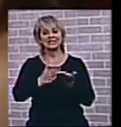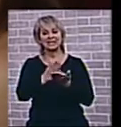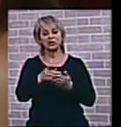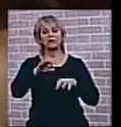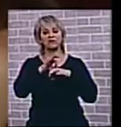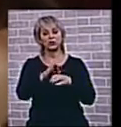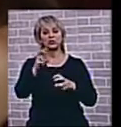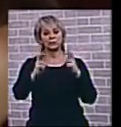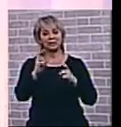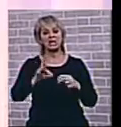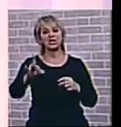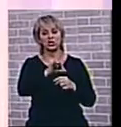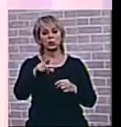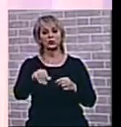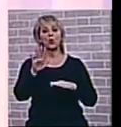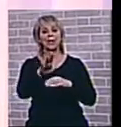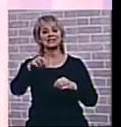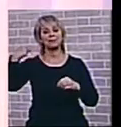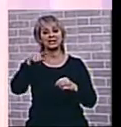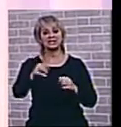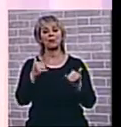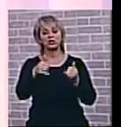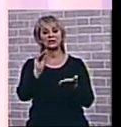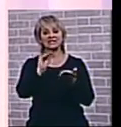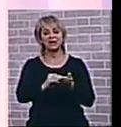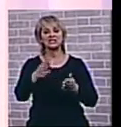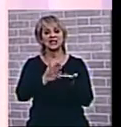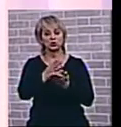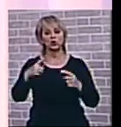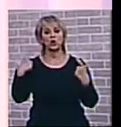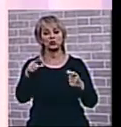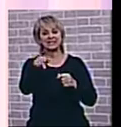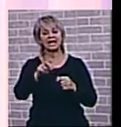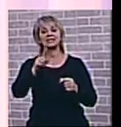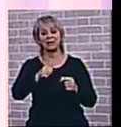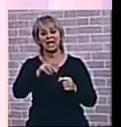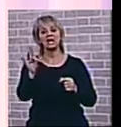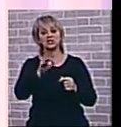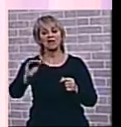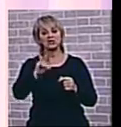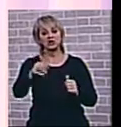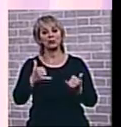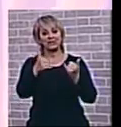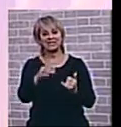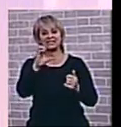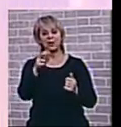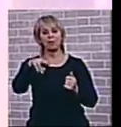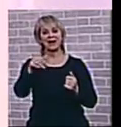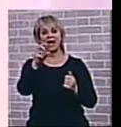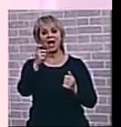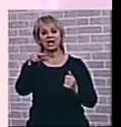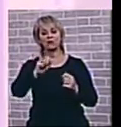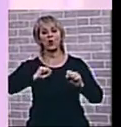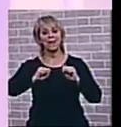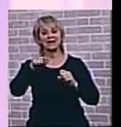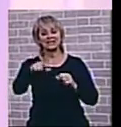лучшие сотрудники ведущих предприятий региона. Указом президента почетное звание заслуженного летчика-испытателя Российской Федерации присвоено Сергею